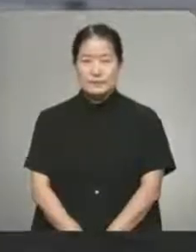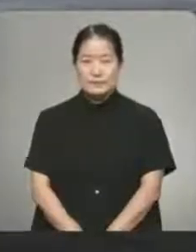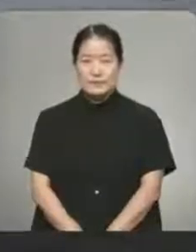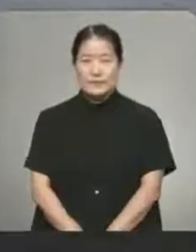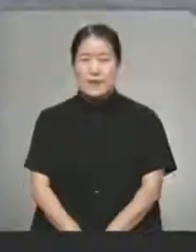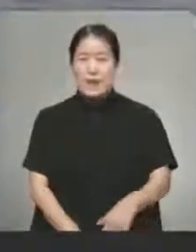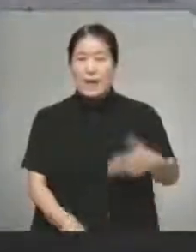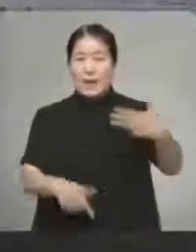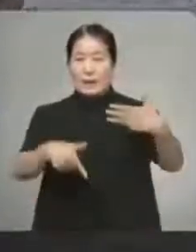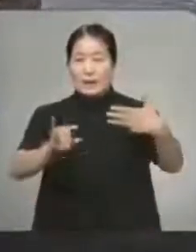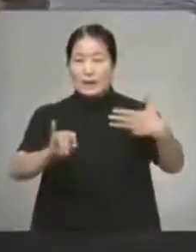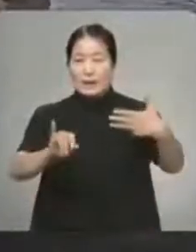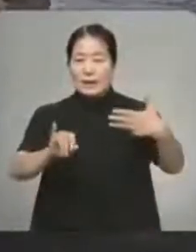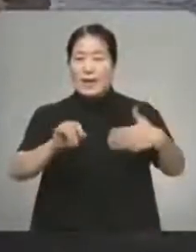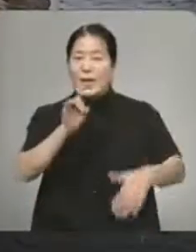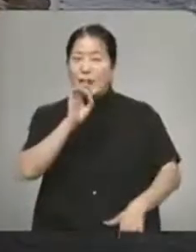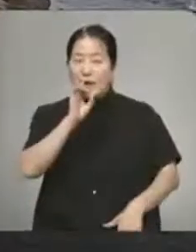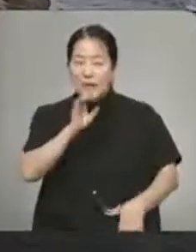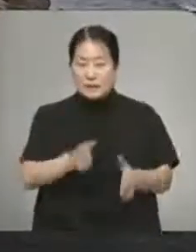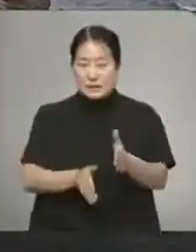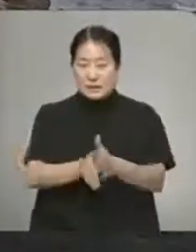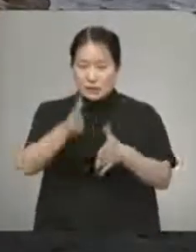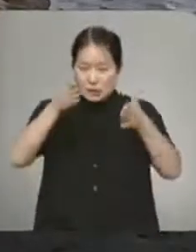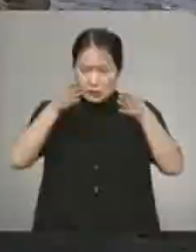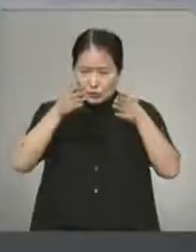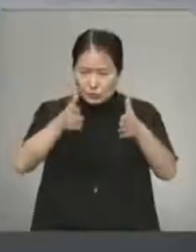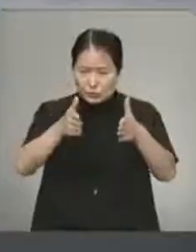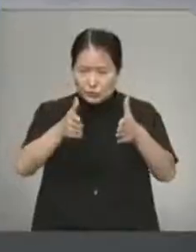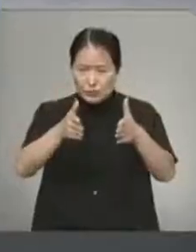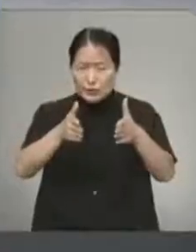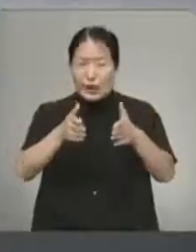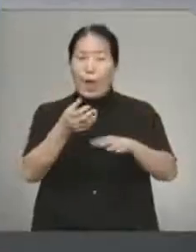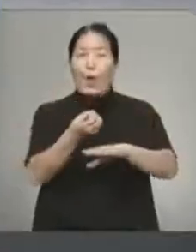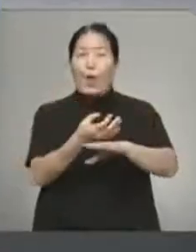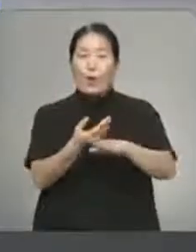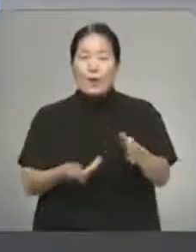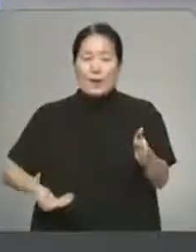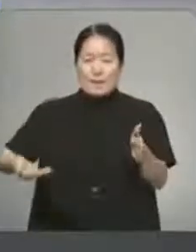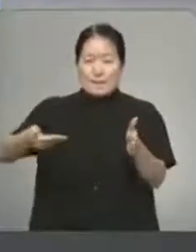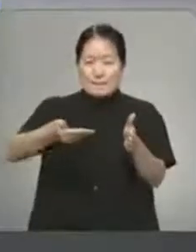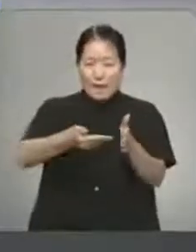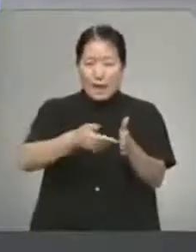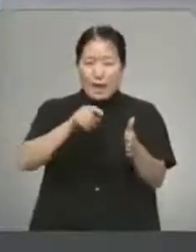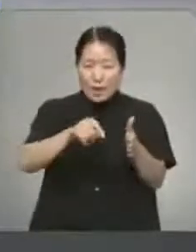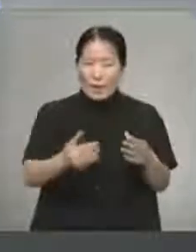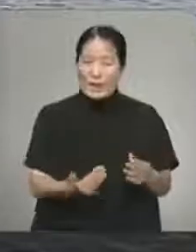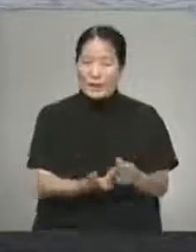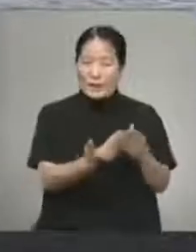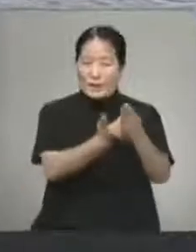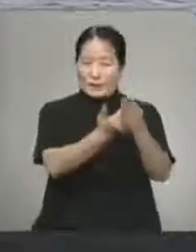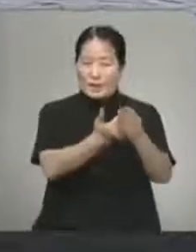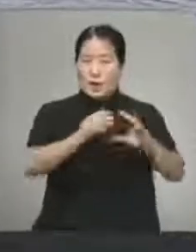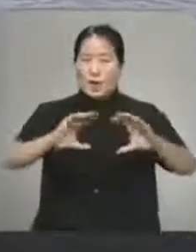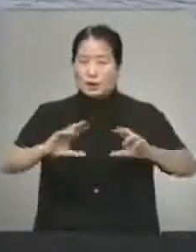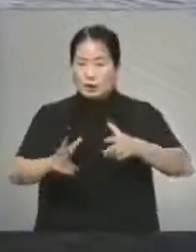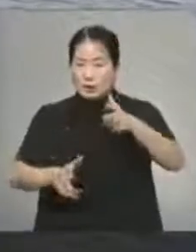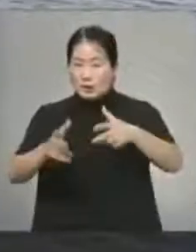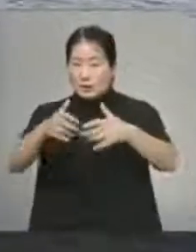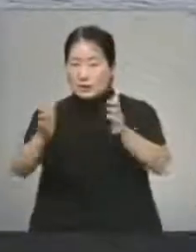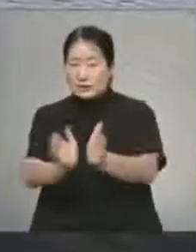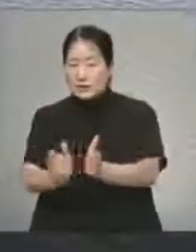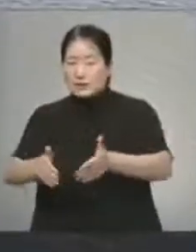민선 8개의 강 4시가 중점적으로 추진하고 있는 과제는 옥계 항만 확장 개발과 국가산업단지 조성 등